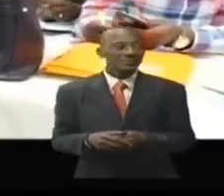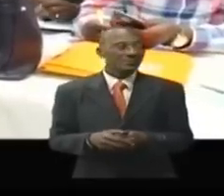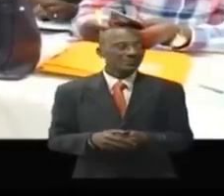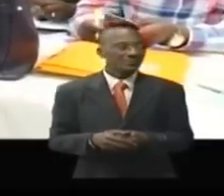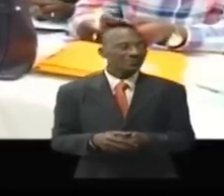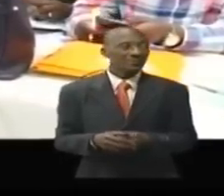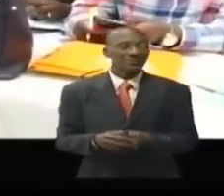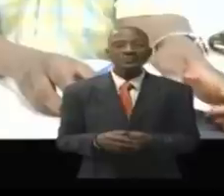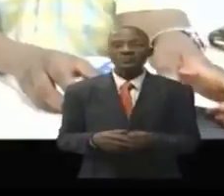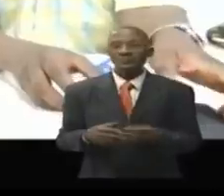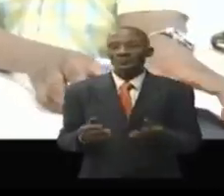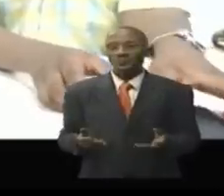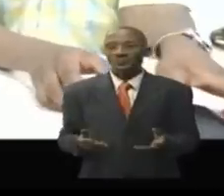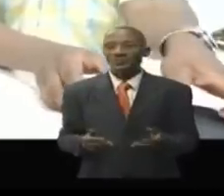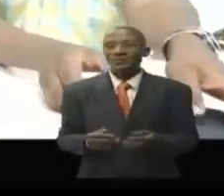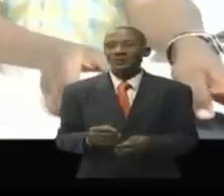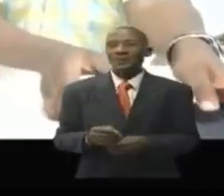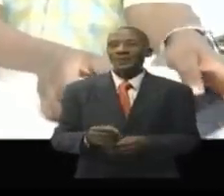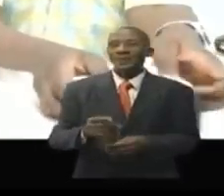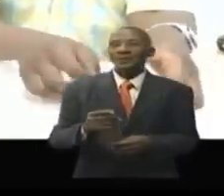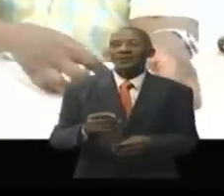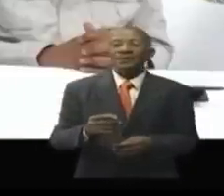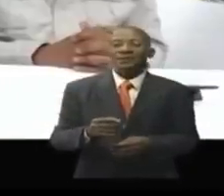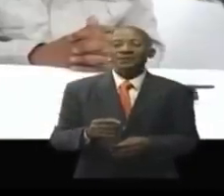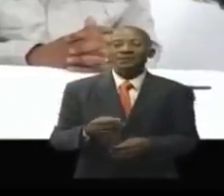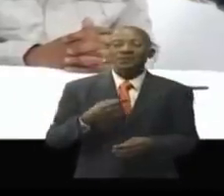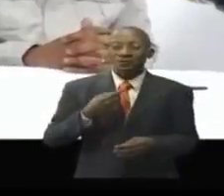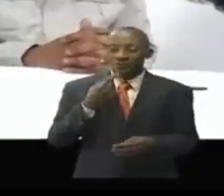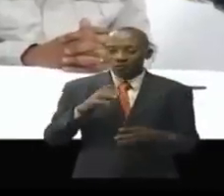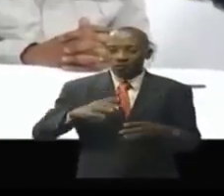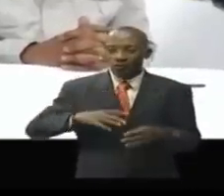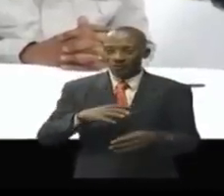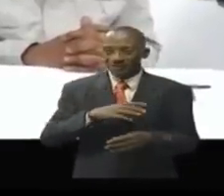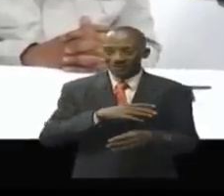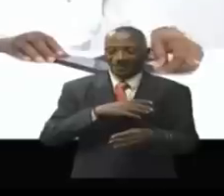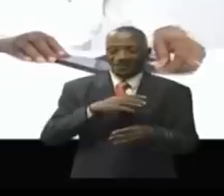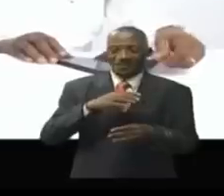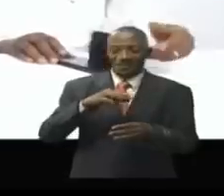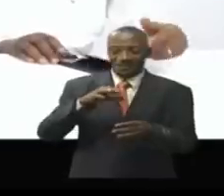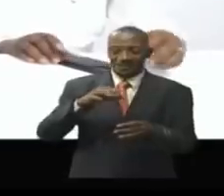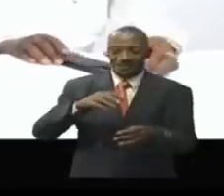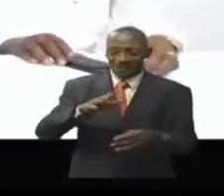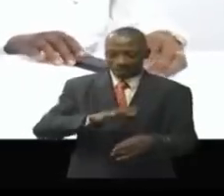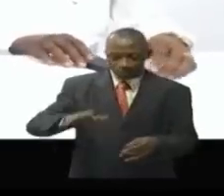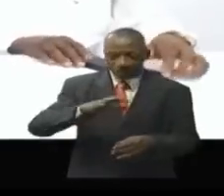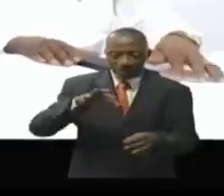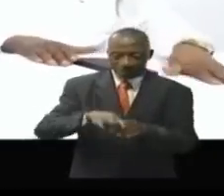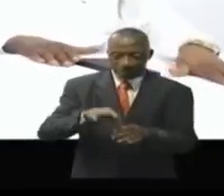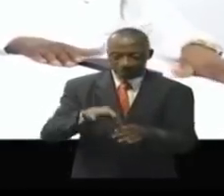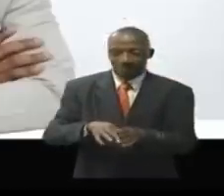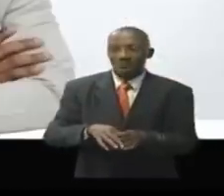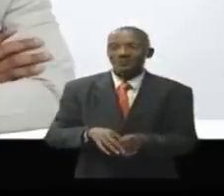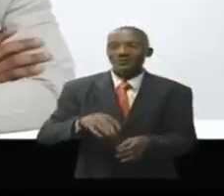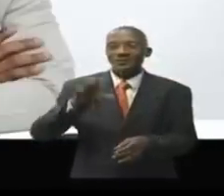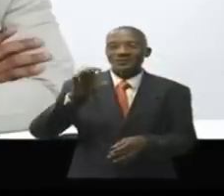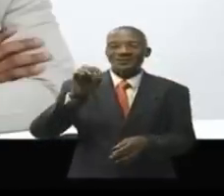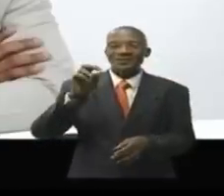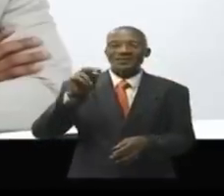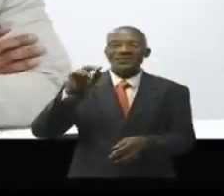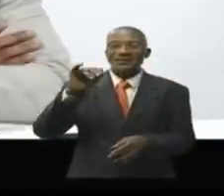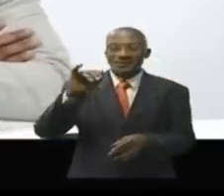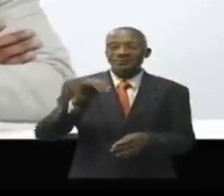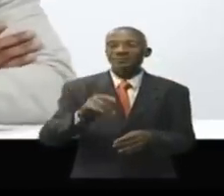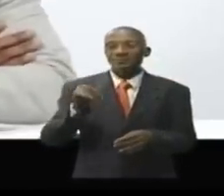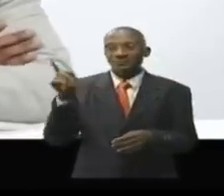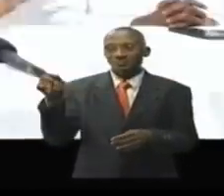de contentieux découlant des consultations électorales. Le rapporteur adjoint de la Commission électorale nationale indépendante, Paul